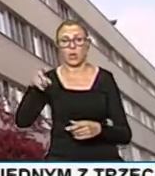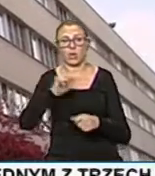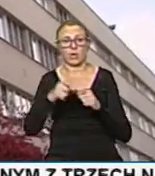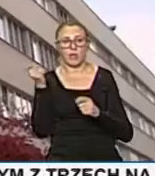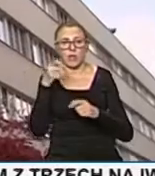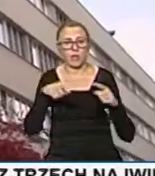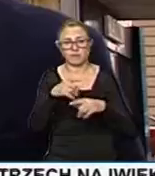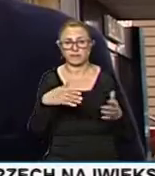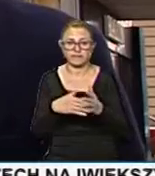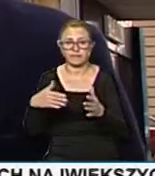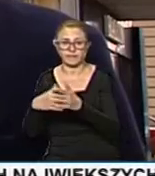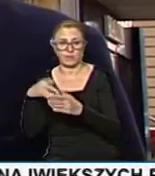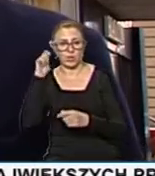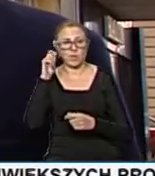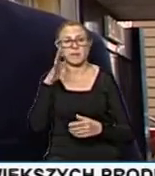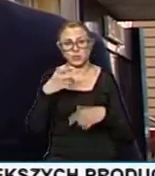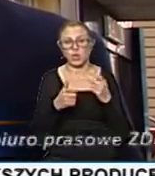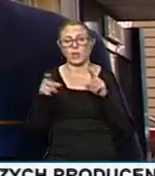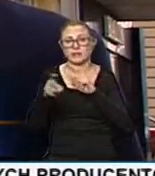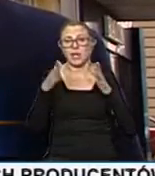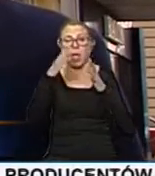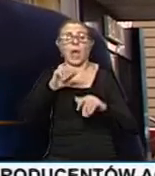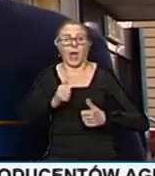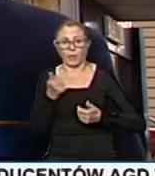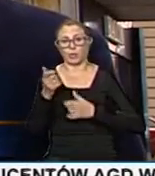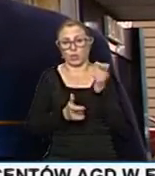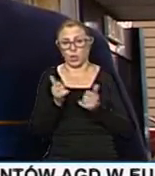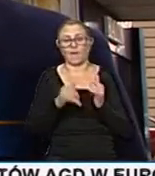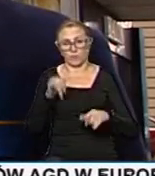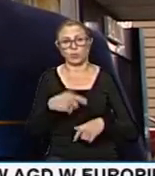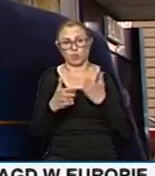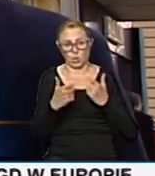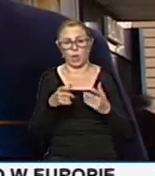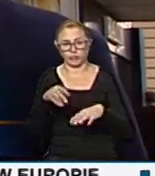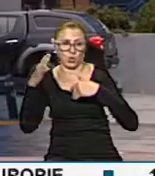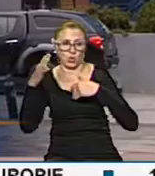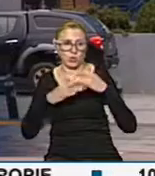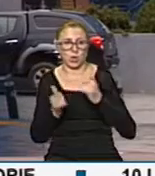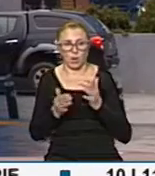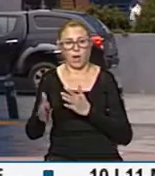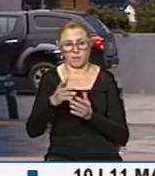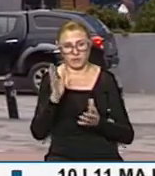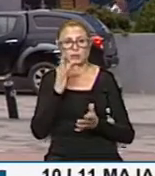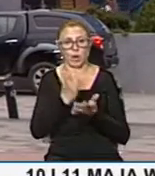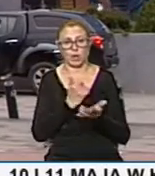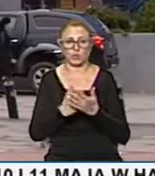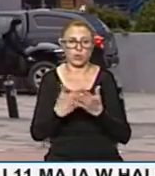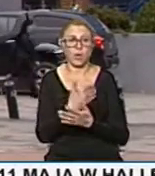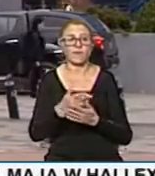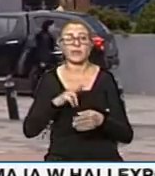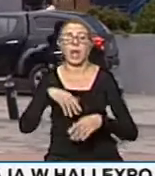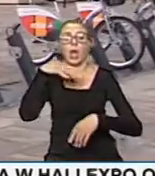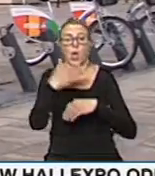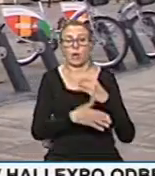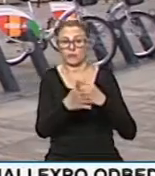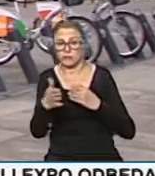jest ograniczony. Dowiesimy stosowny znak, tak aby rowerzyści mogli w pełni korzystać z tej infrastruktury rowerowej. Stację dokującą ustawiono